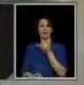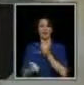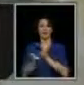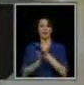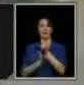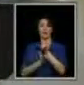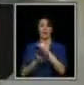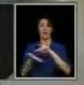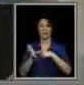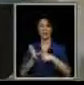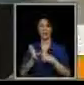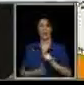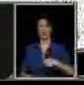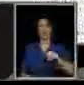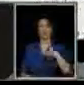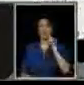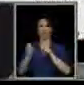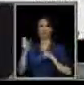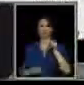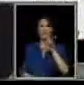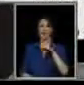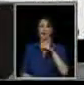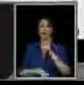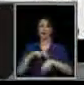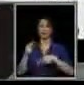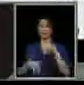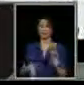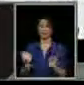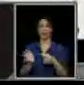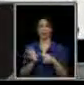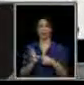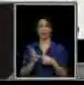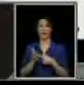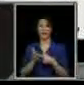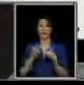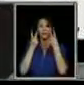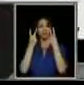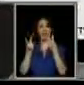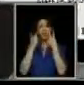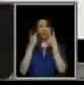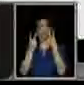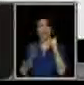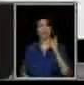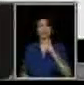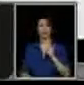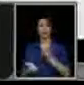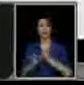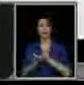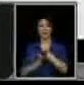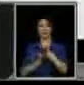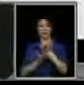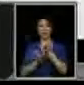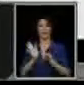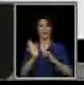משרד המשפטים על הטיפול בחסוי. למשל, ביקור אישי וסדיר אצל החסוי בדחיפות של לפחות 1 לשבועיים,